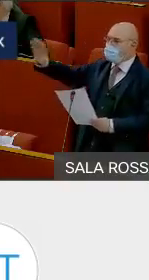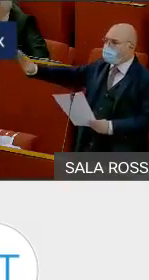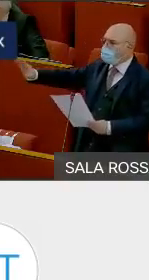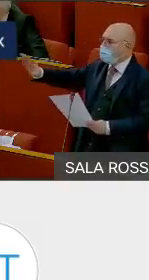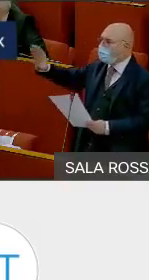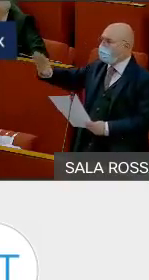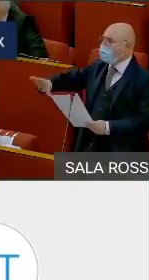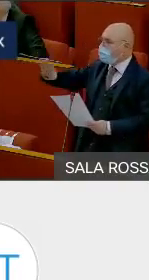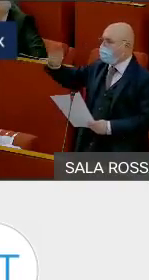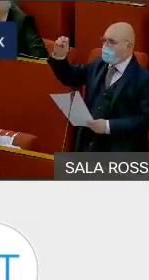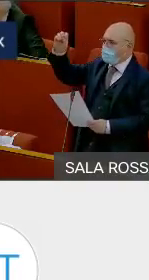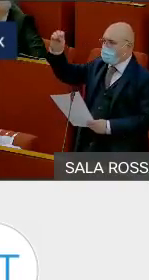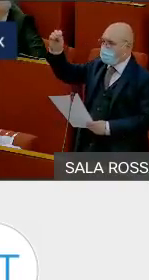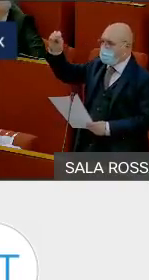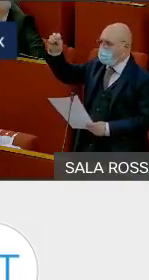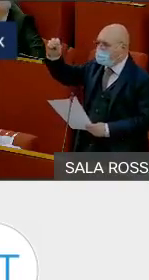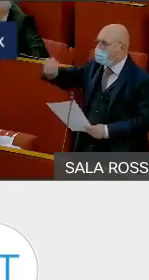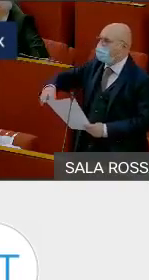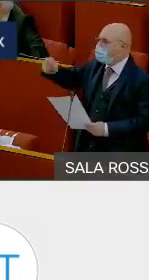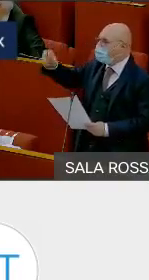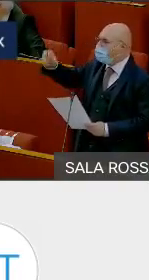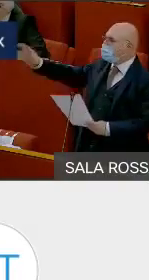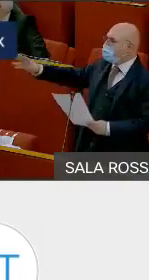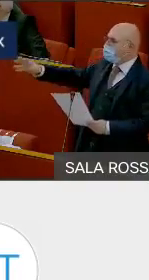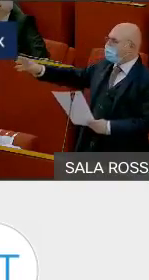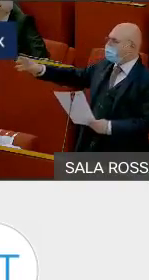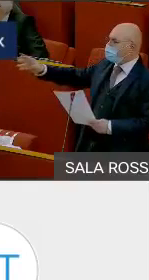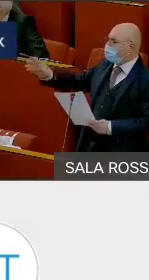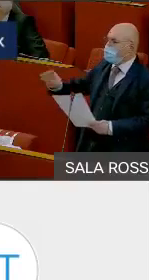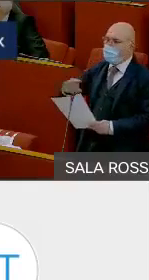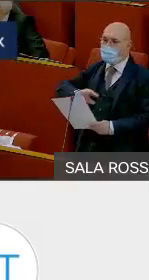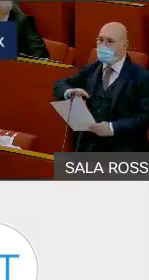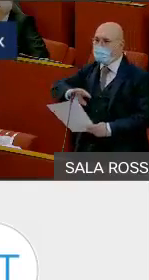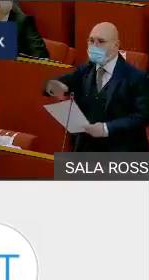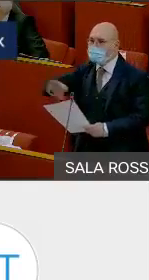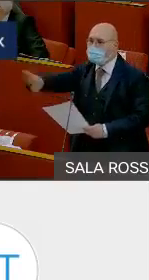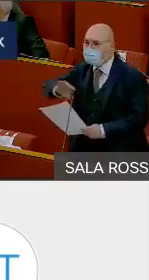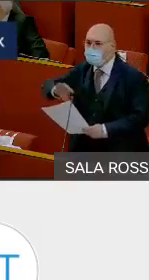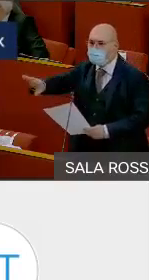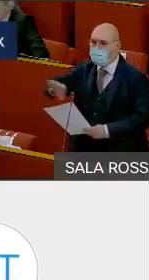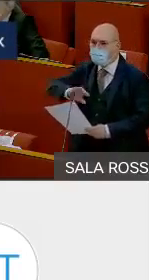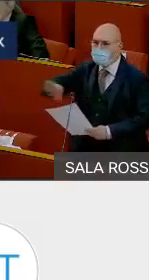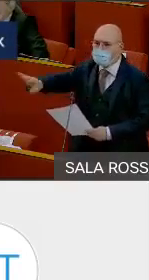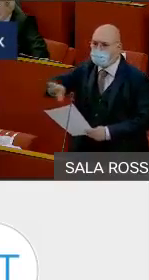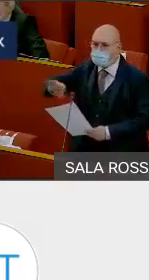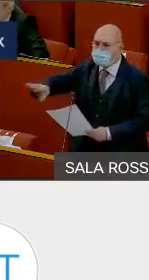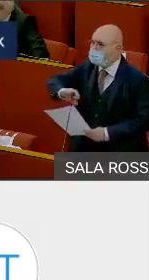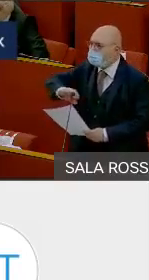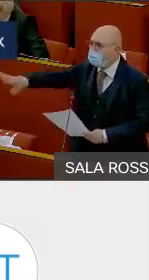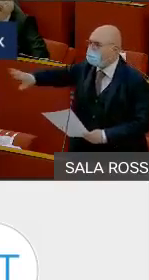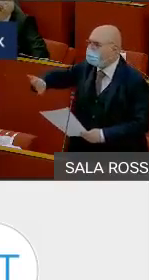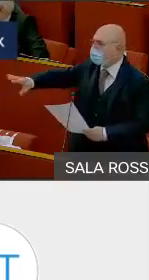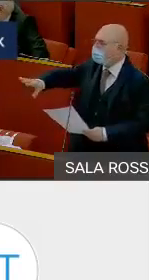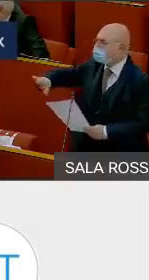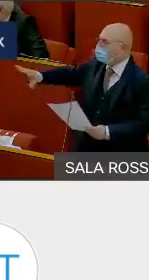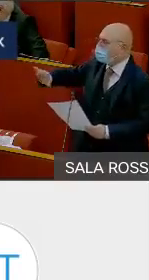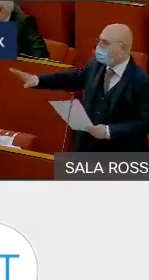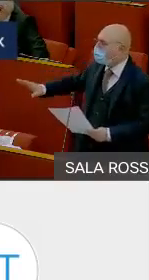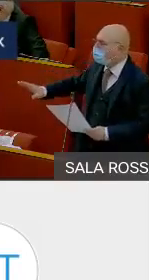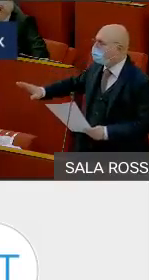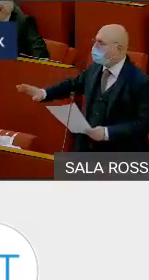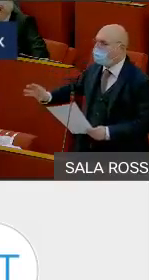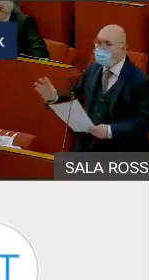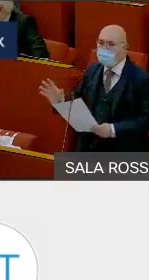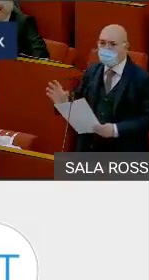direttore che è imprenditore agricolo professionale che diventa di colpo la società di capitali imprenditrice agricola